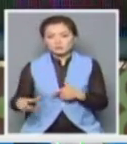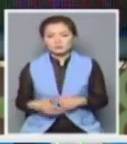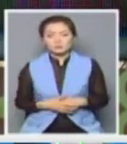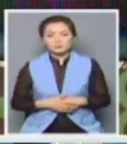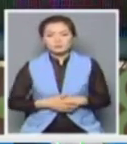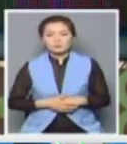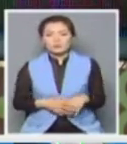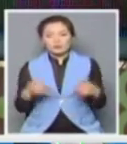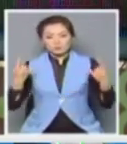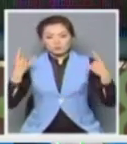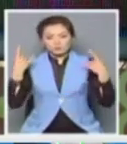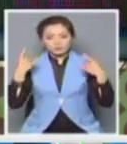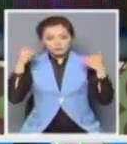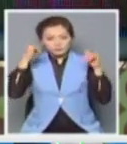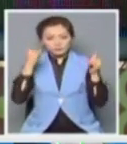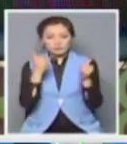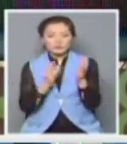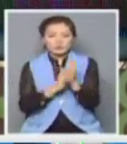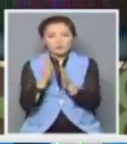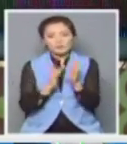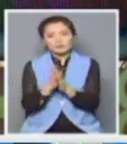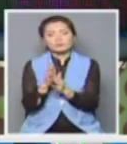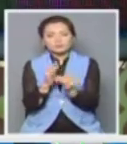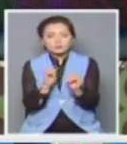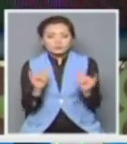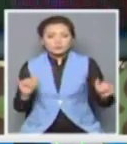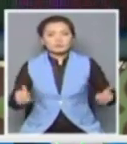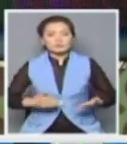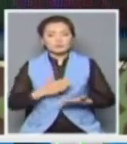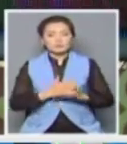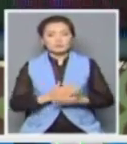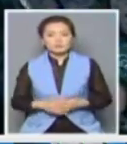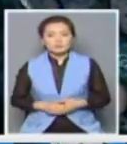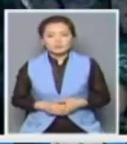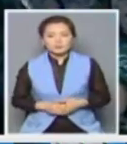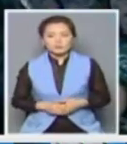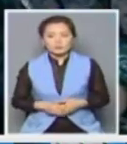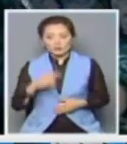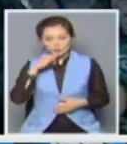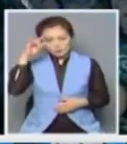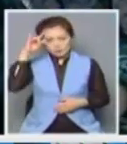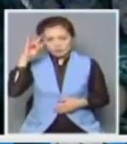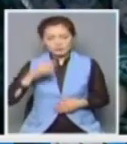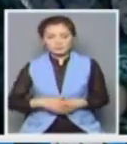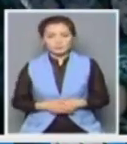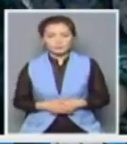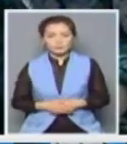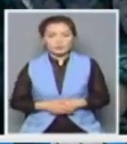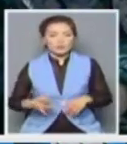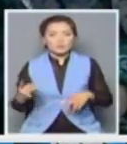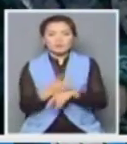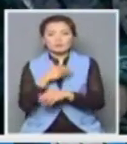малдың аузы көкке, адамның аузы аққа жеткенмін деп. Қазақстан Республикасының